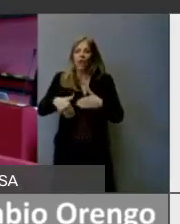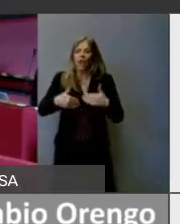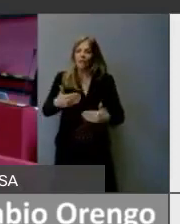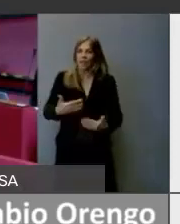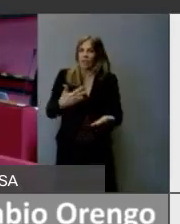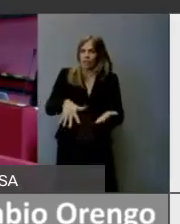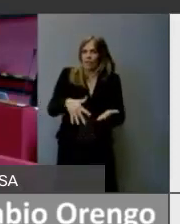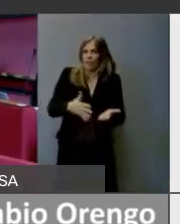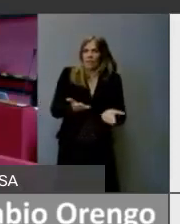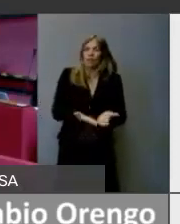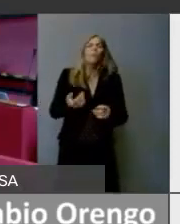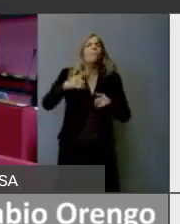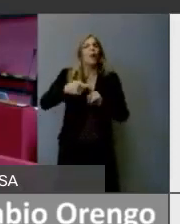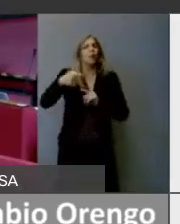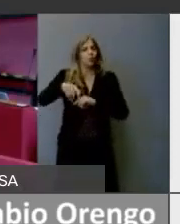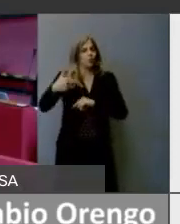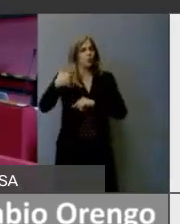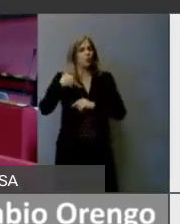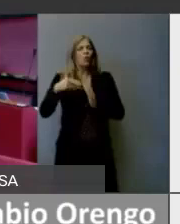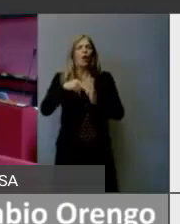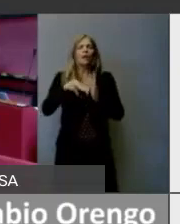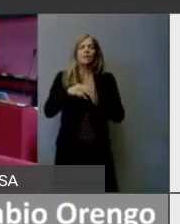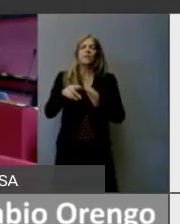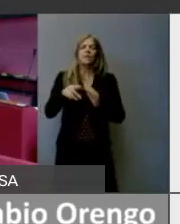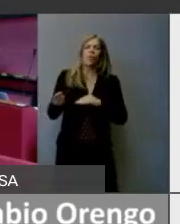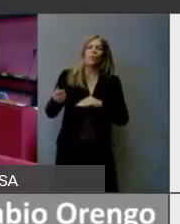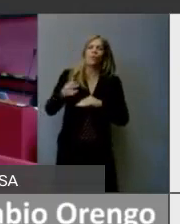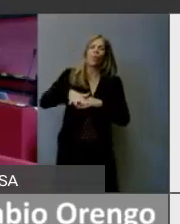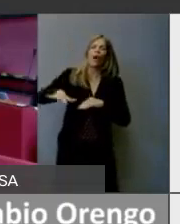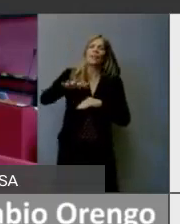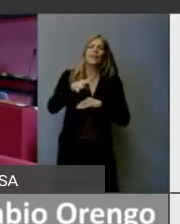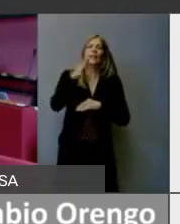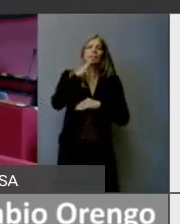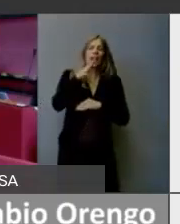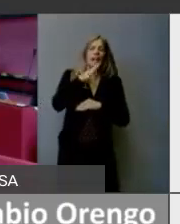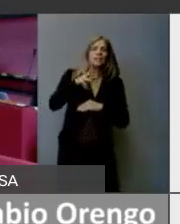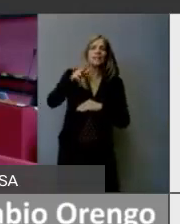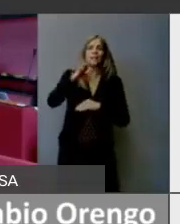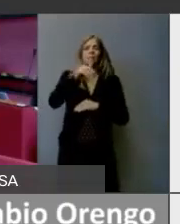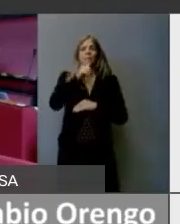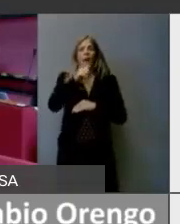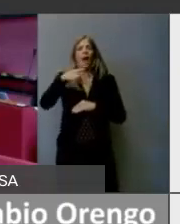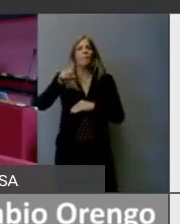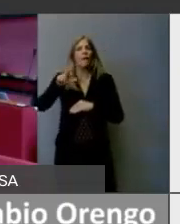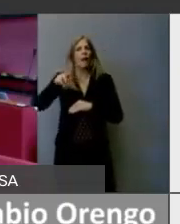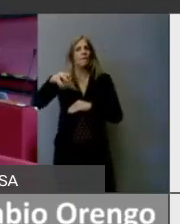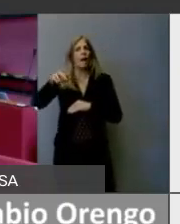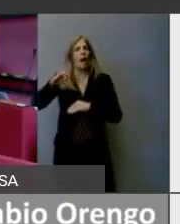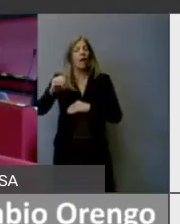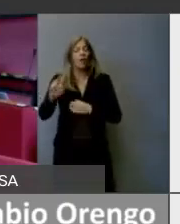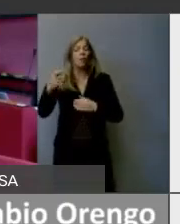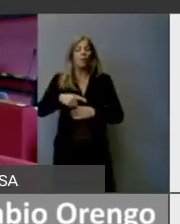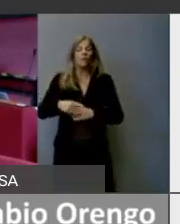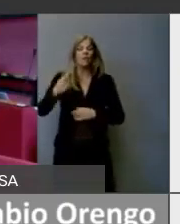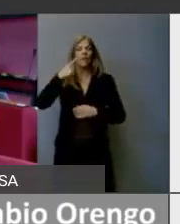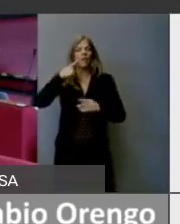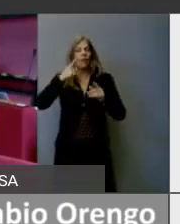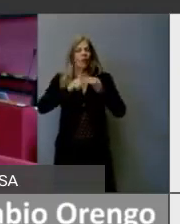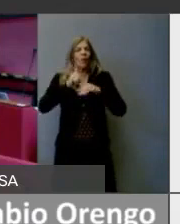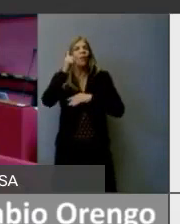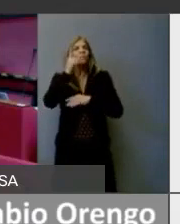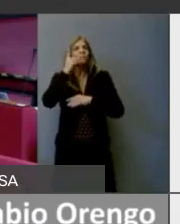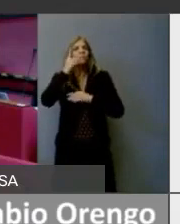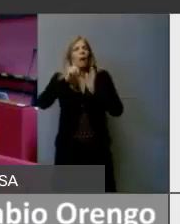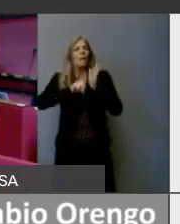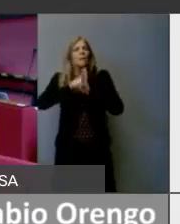quanto riguarda il quartiere di Sestri, Pra e Palmaro, dicendo che i valori misurati in corrispondenza dei tratti di